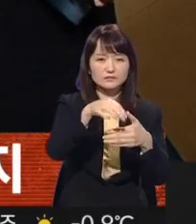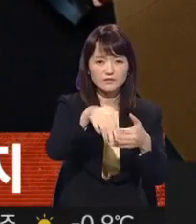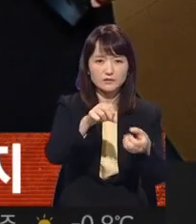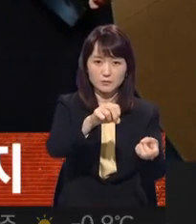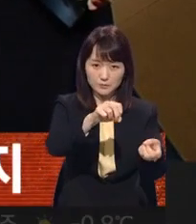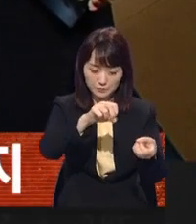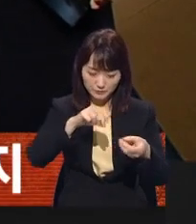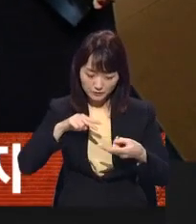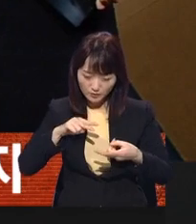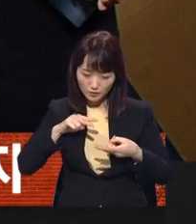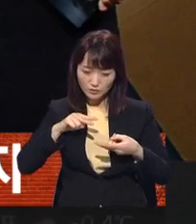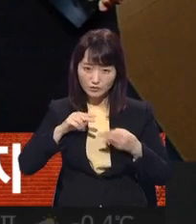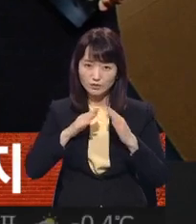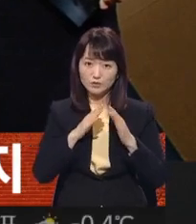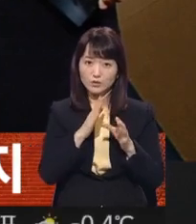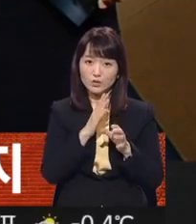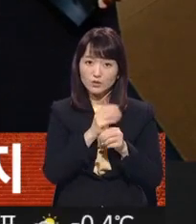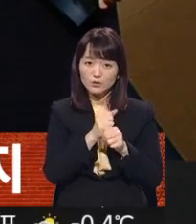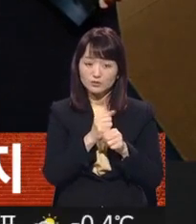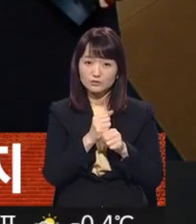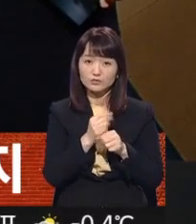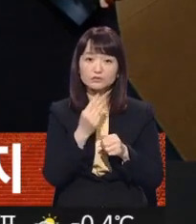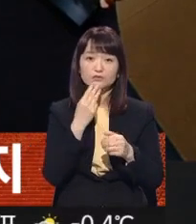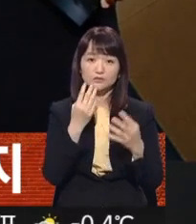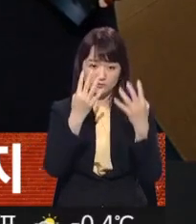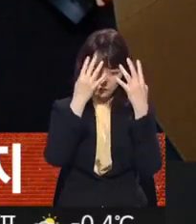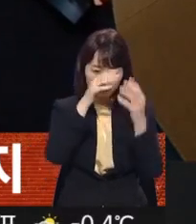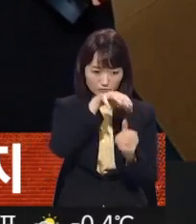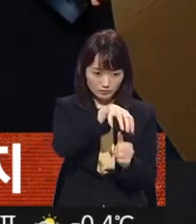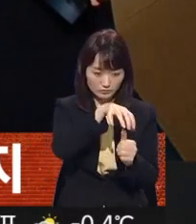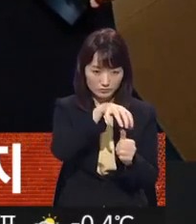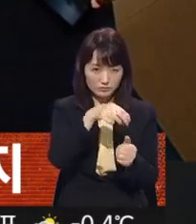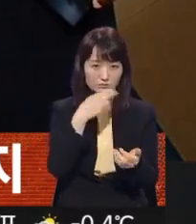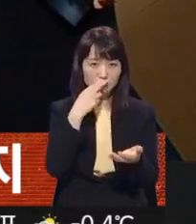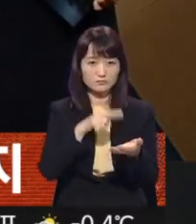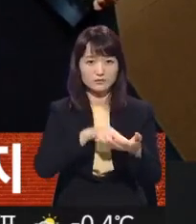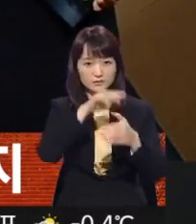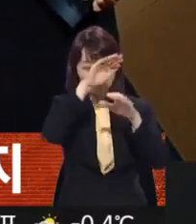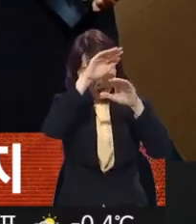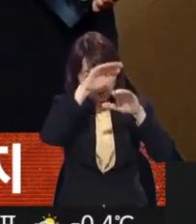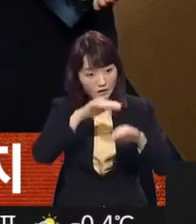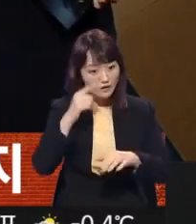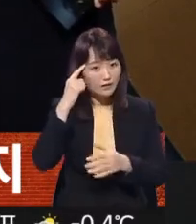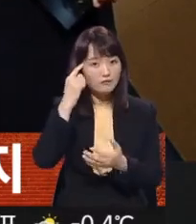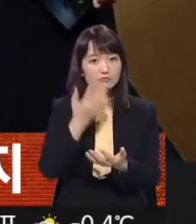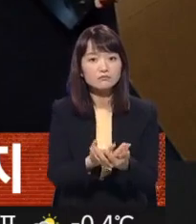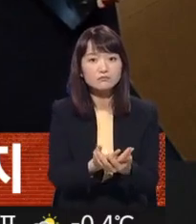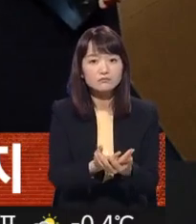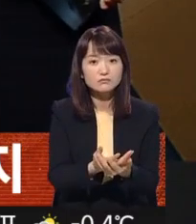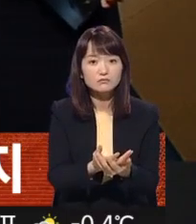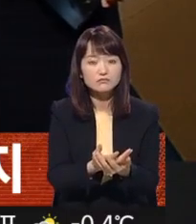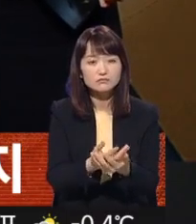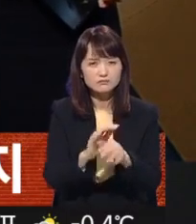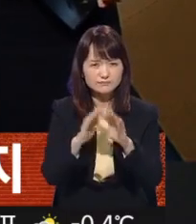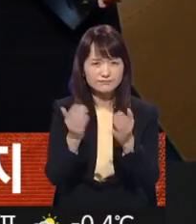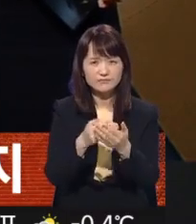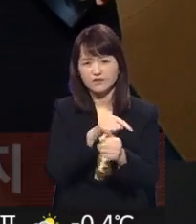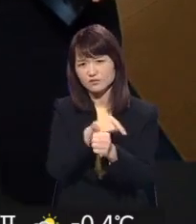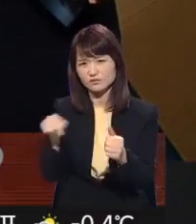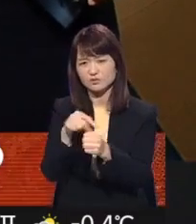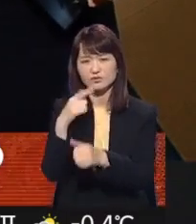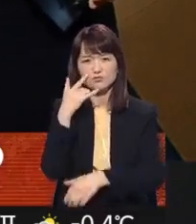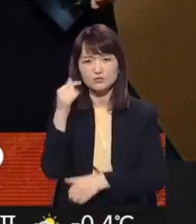보낸 사람의 주소는 서울구치소 현지의 내용은 충격적이었습니다 다 죽이겠다